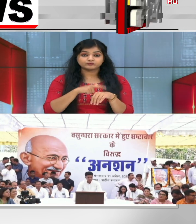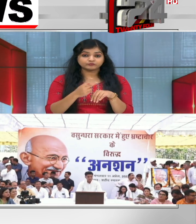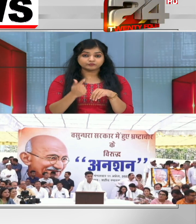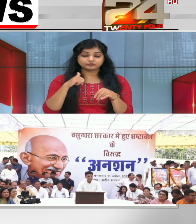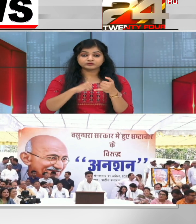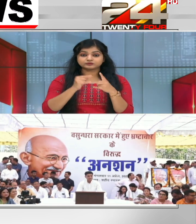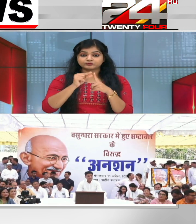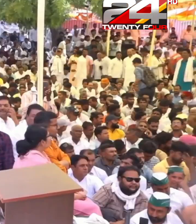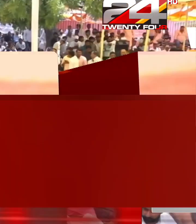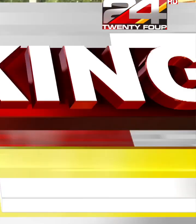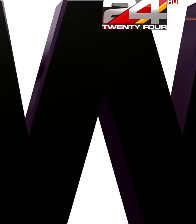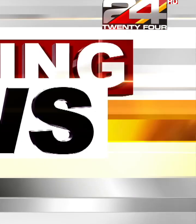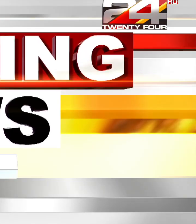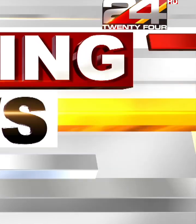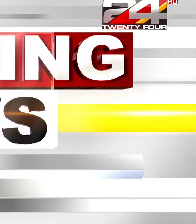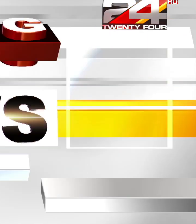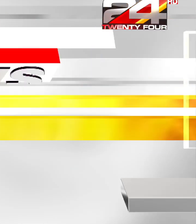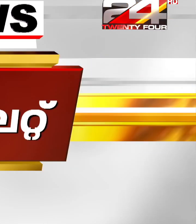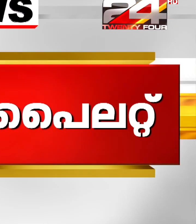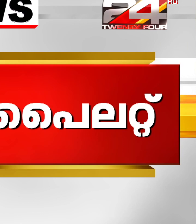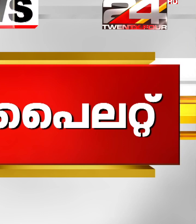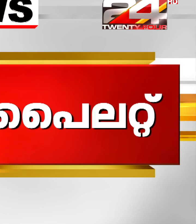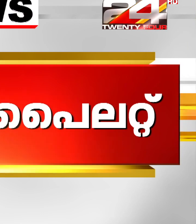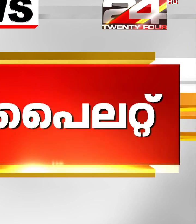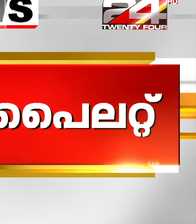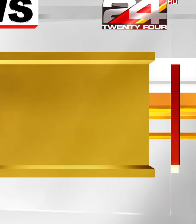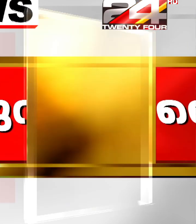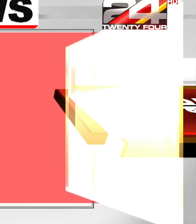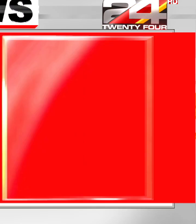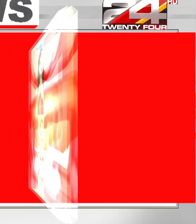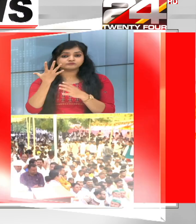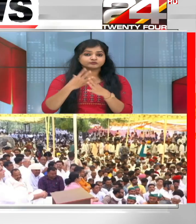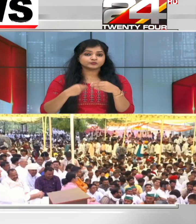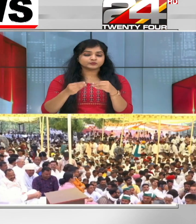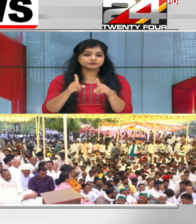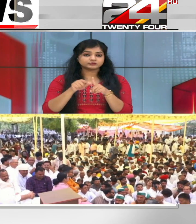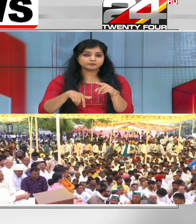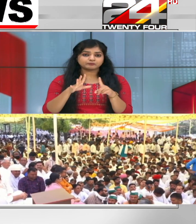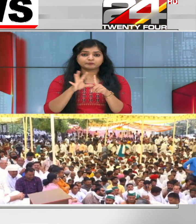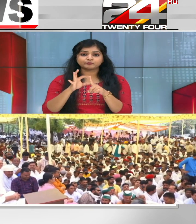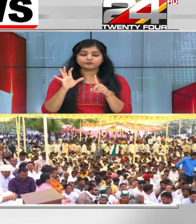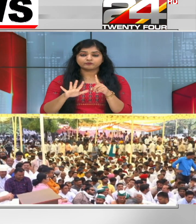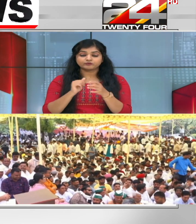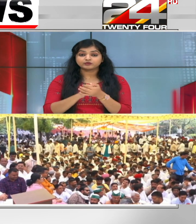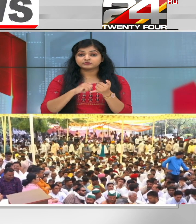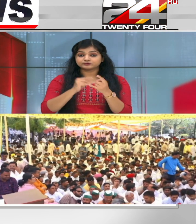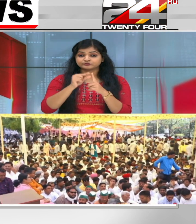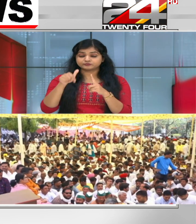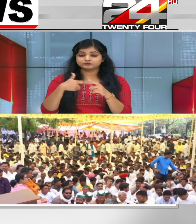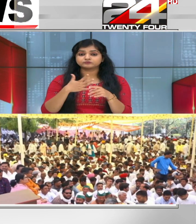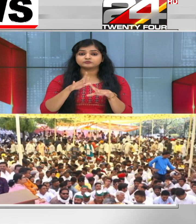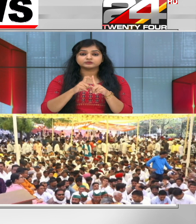പൈലറ്റ് പാർട്ടിയുടെ എല്ലാ സാധ്യതകളെയും രാജസ്ഥാനിൽ ഇല്ലാതാക്കുന്നു. അതുകൊണ്ട് ഏറ്റവും അടിയന്തരമായി അദ്ദേഹത്തിനെതിരെ നടപടി സ്വീകരിക്കണം എന്ന